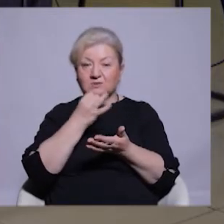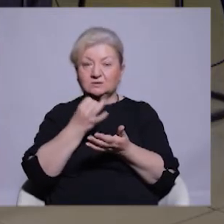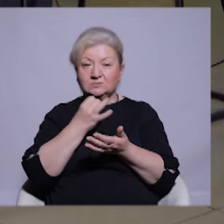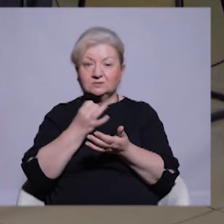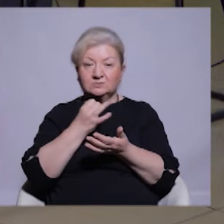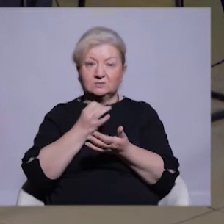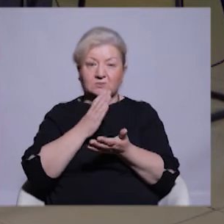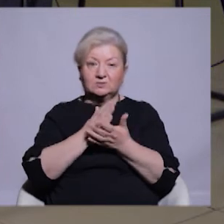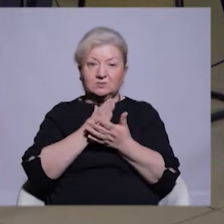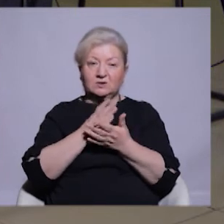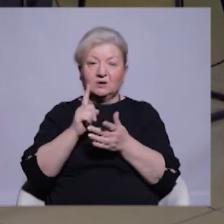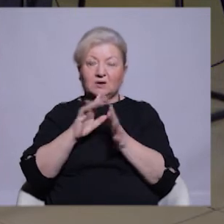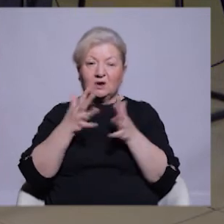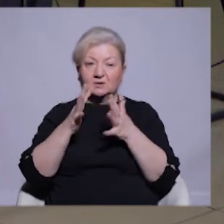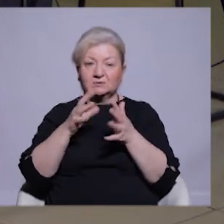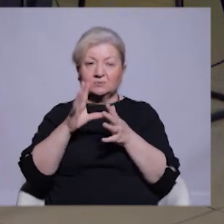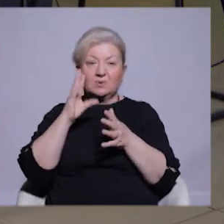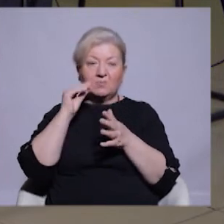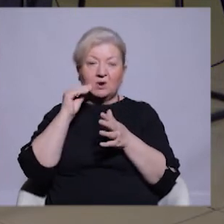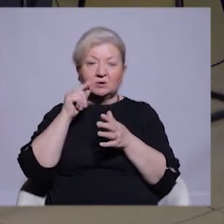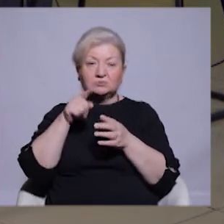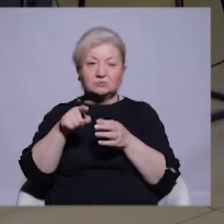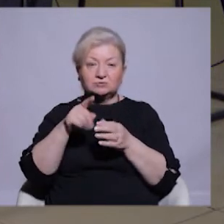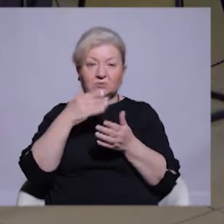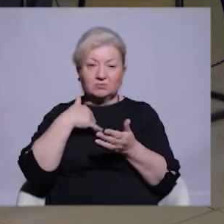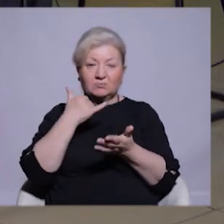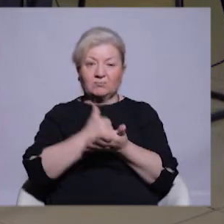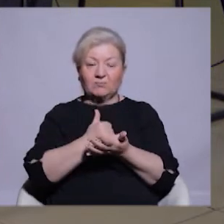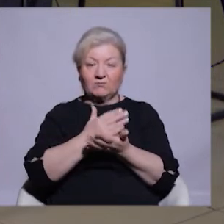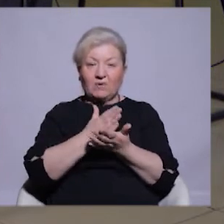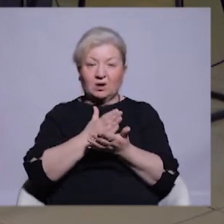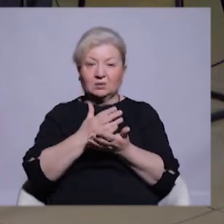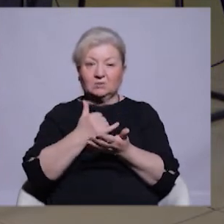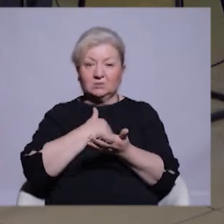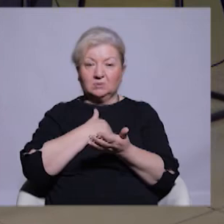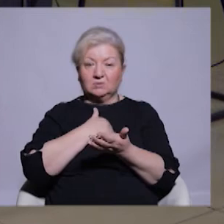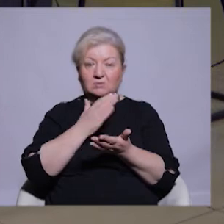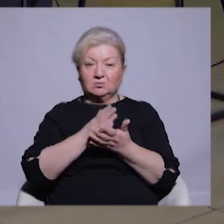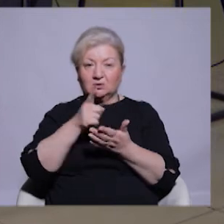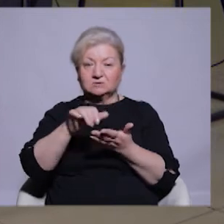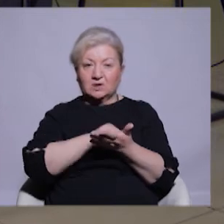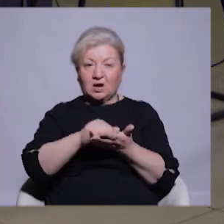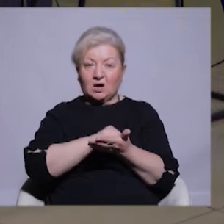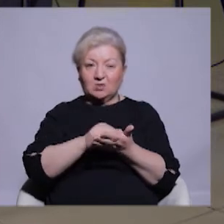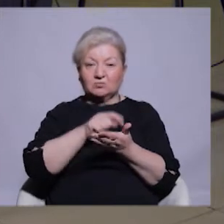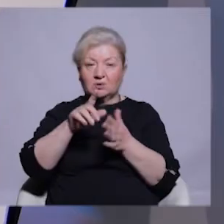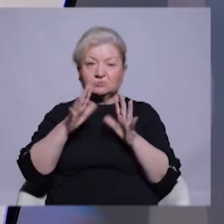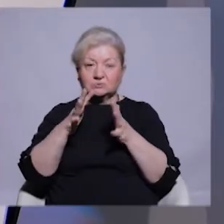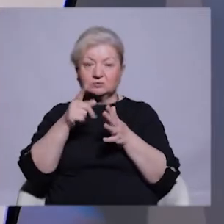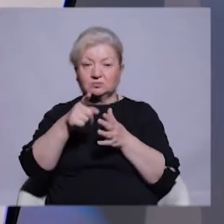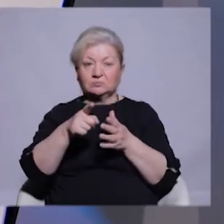და თუ რა ხდება მაშინ, როდესაც გვაქვს ჩვენ ეს ხახუნი, ამ შემთხვევაში მოდით